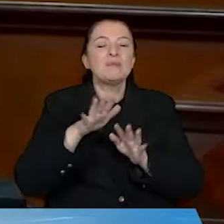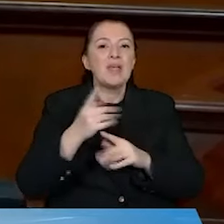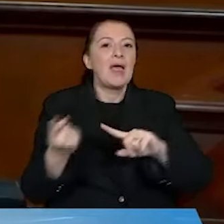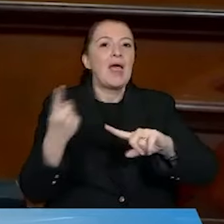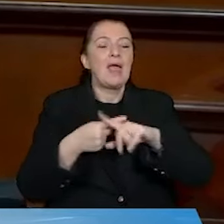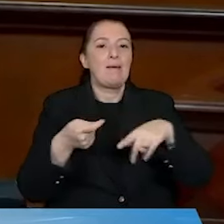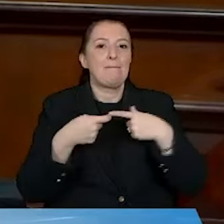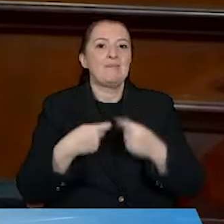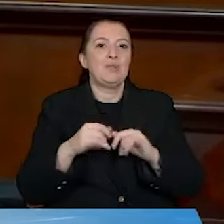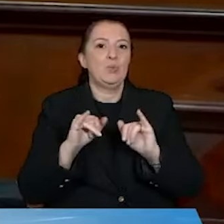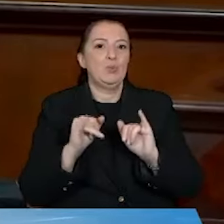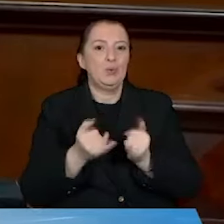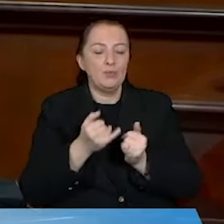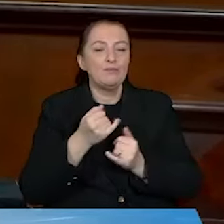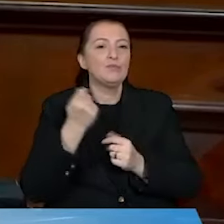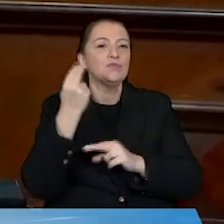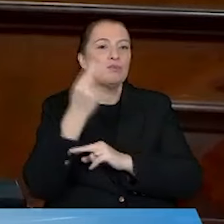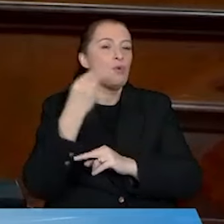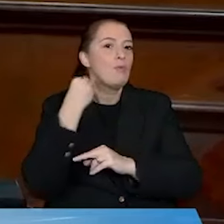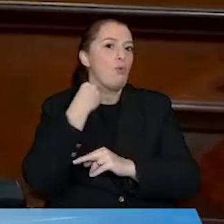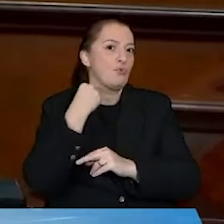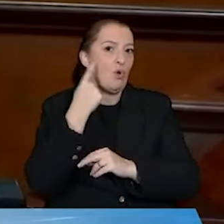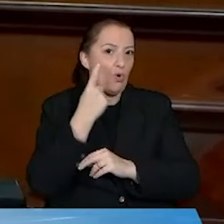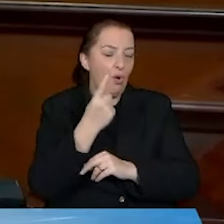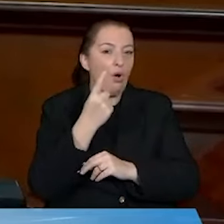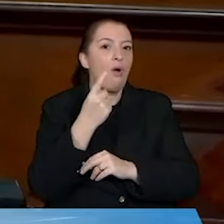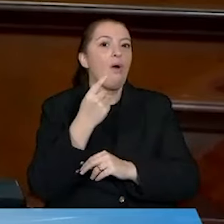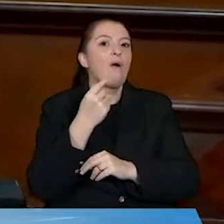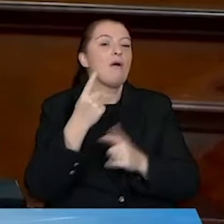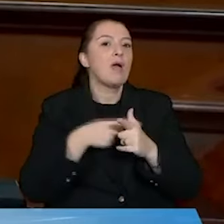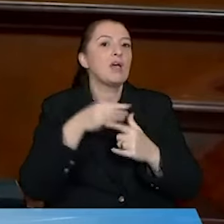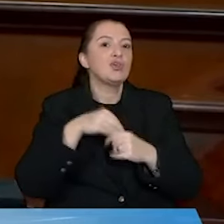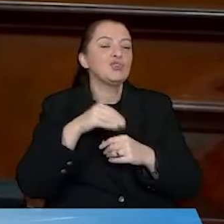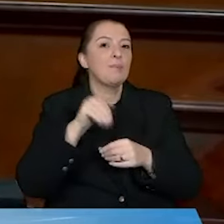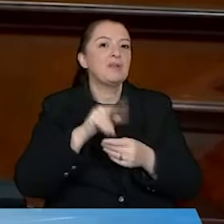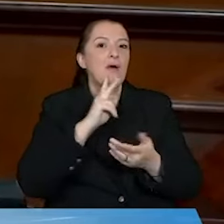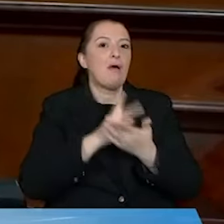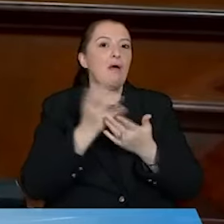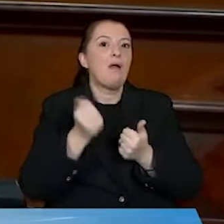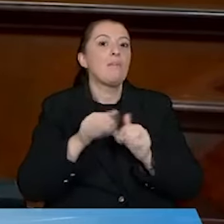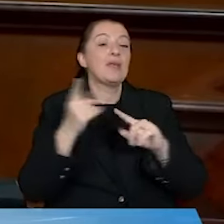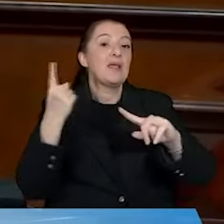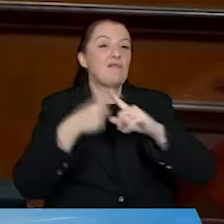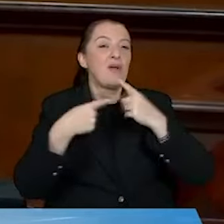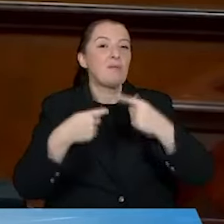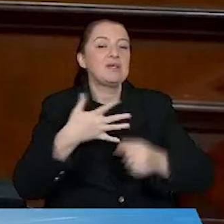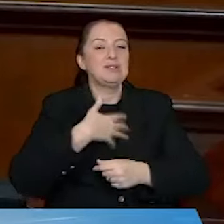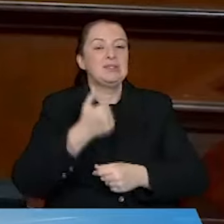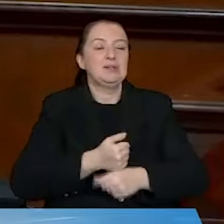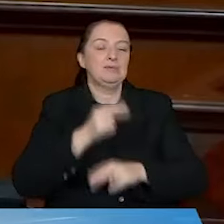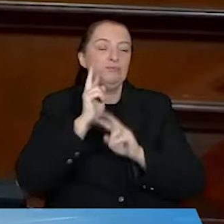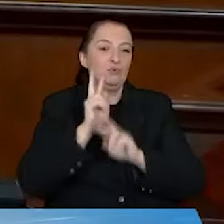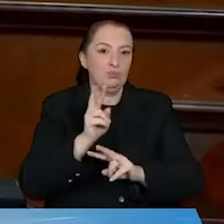külfete katlanılması. Şirketin borçlanma mahiyetine olan finansal kiralama işlemleri için meclis kararı alınmadığı ve ilave maliyetlere katlandığı